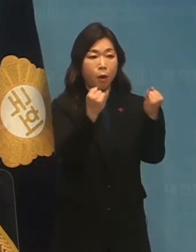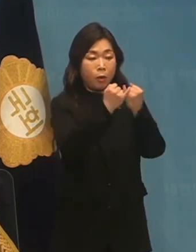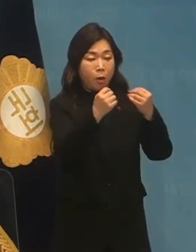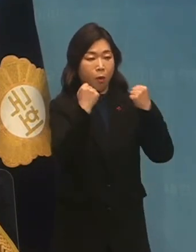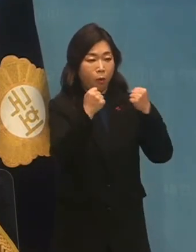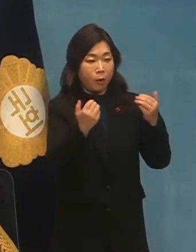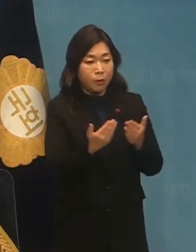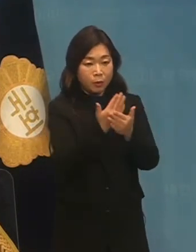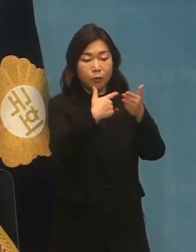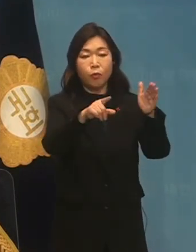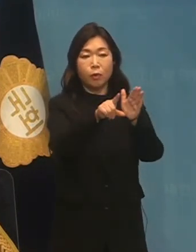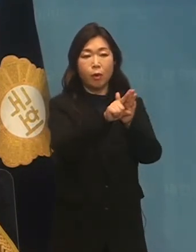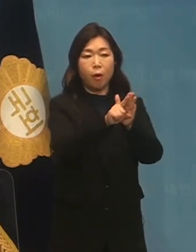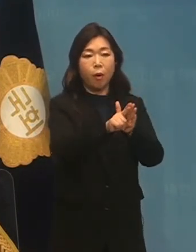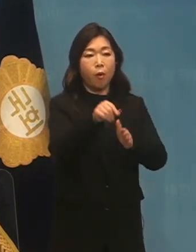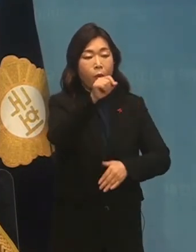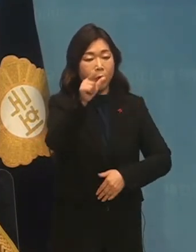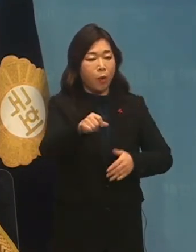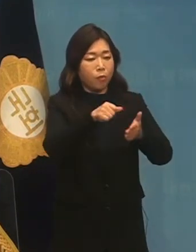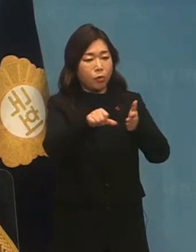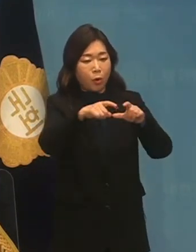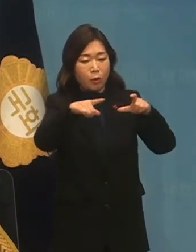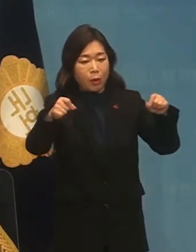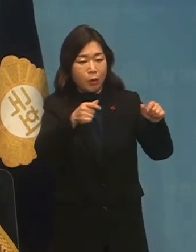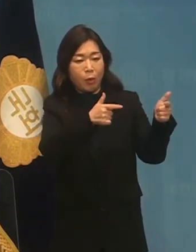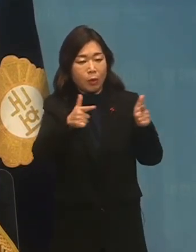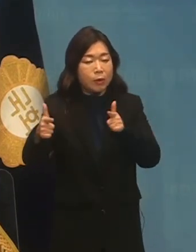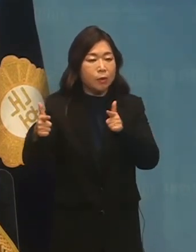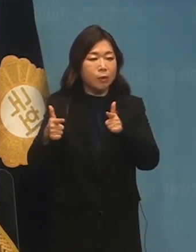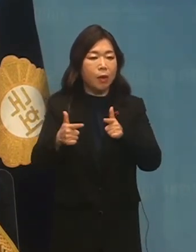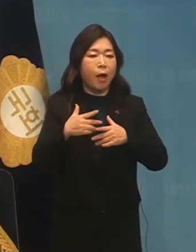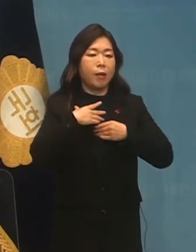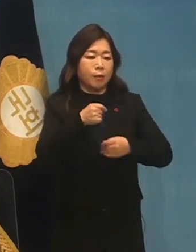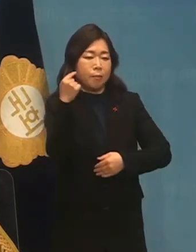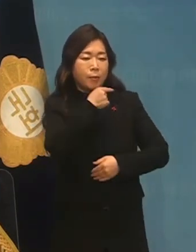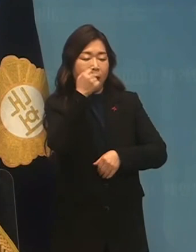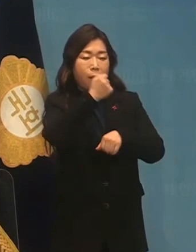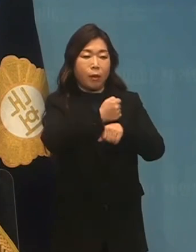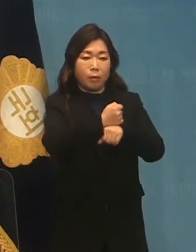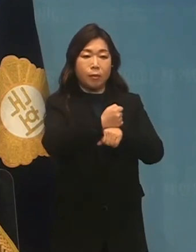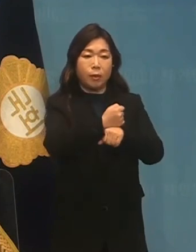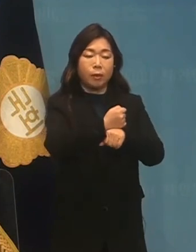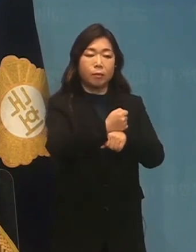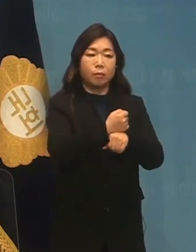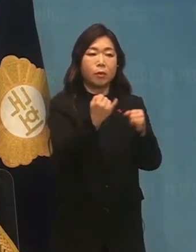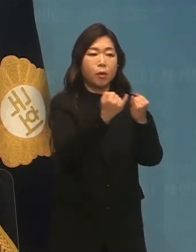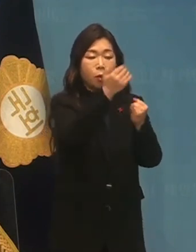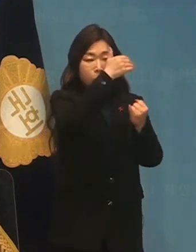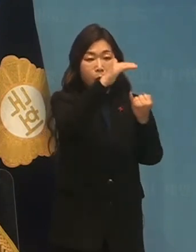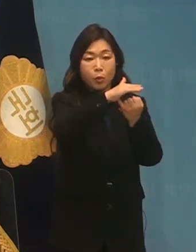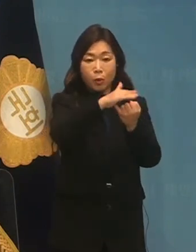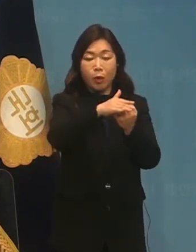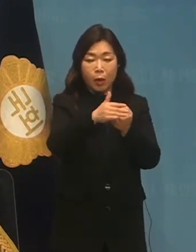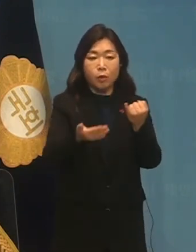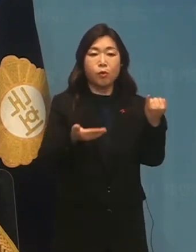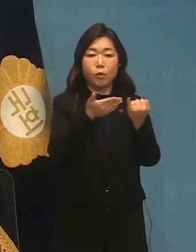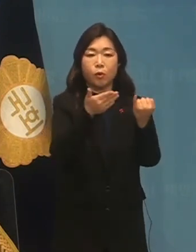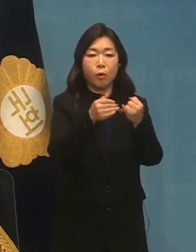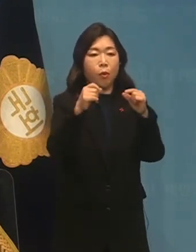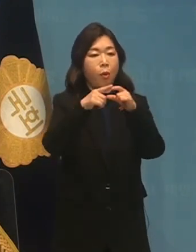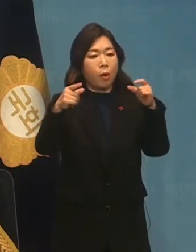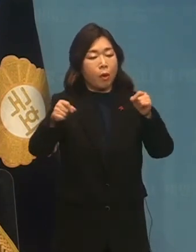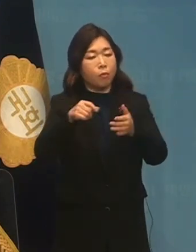건강 증진을 위해 월경 용품의 안전성을 강화하겠습니다. 여성 청소년에게 지급되는